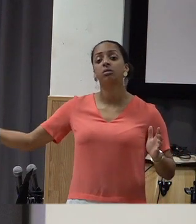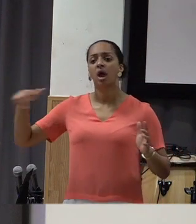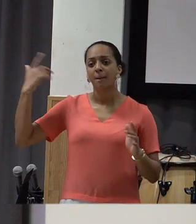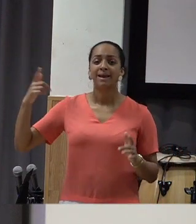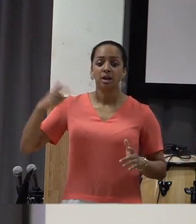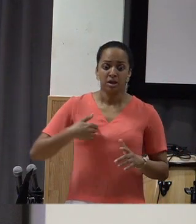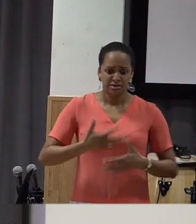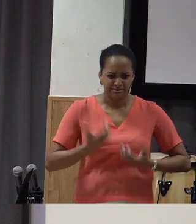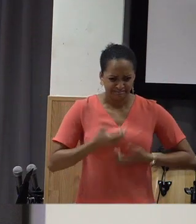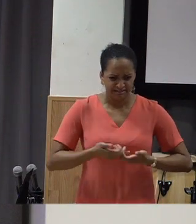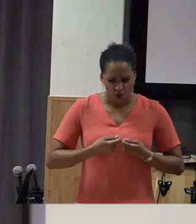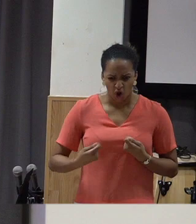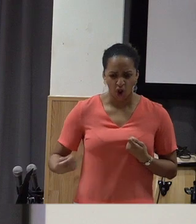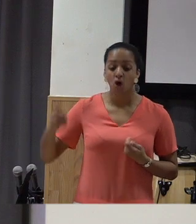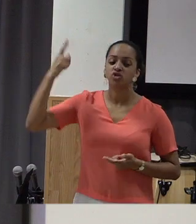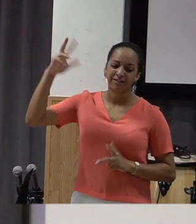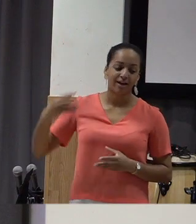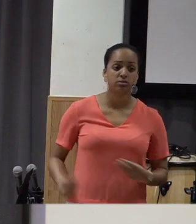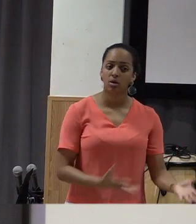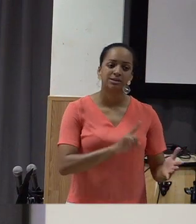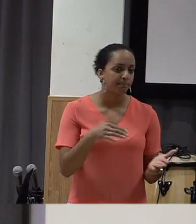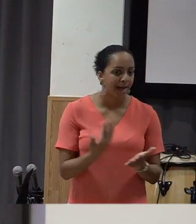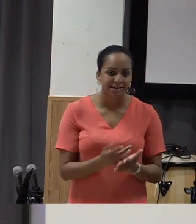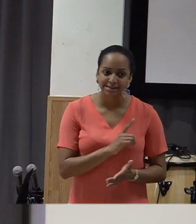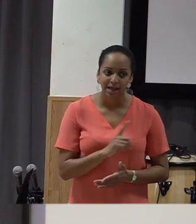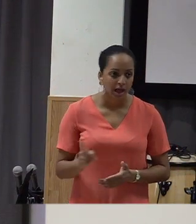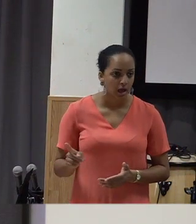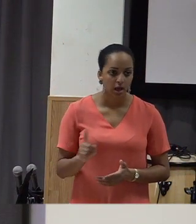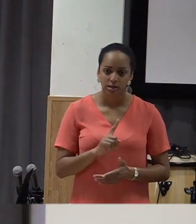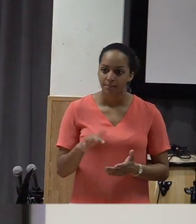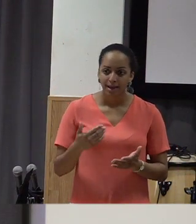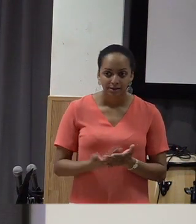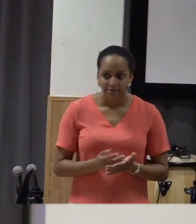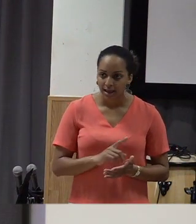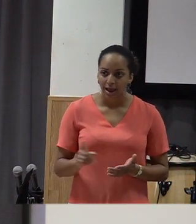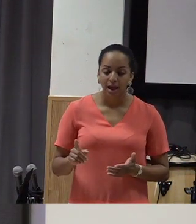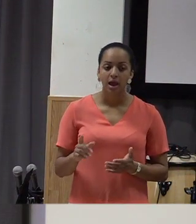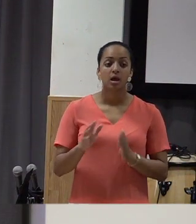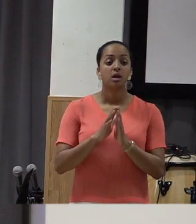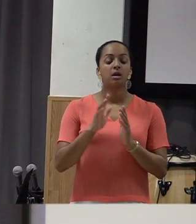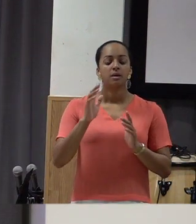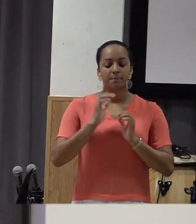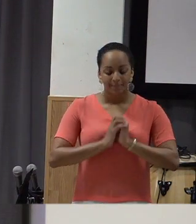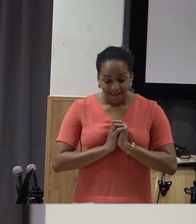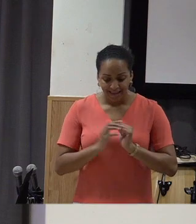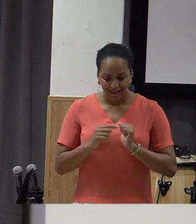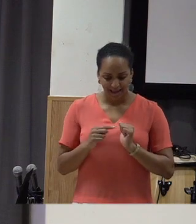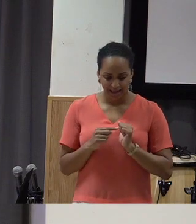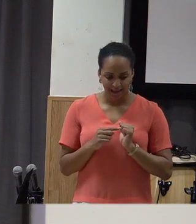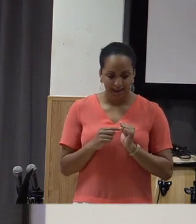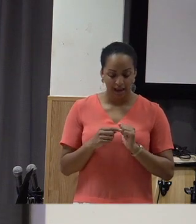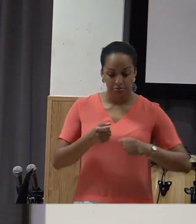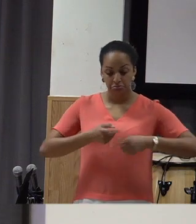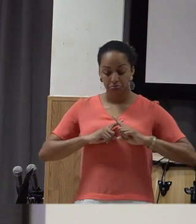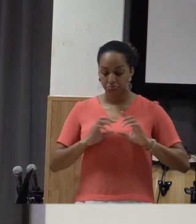de paroles. C'est pour cela donc que les prières de type monologue, bibliquement parlant, ne sont pas des prières, et prier sans